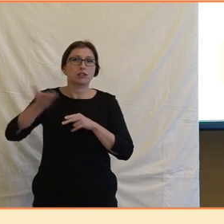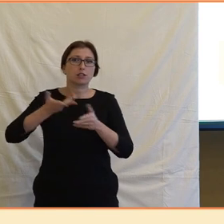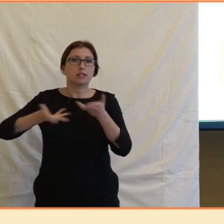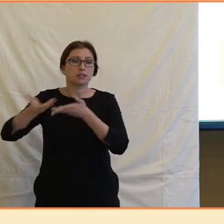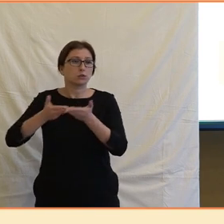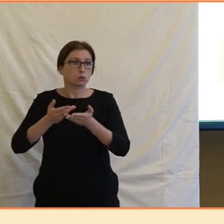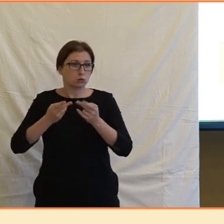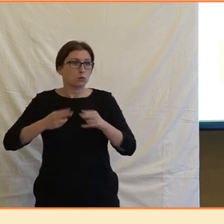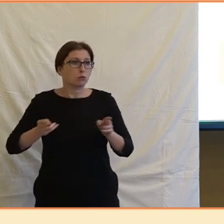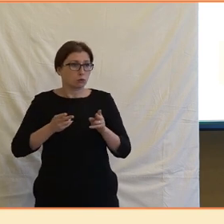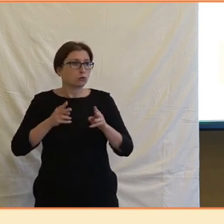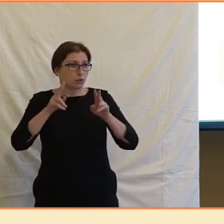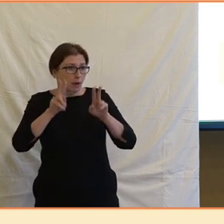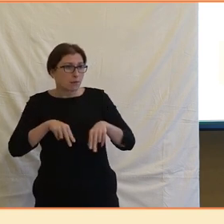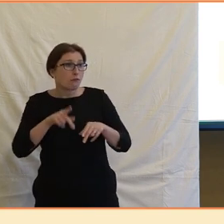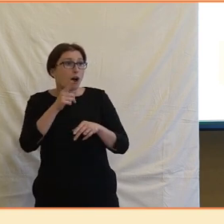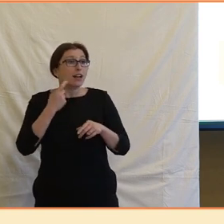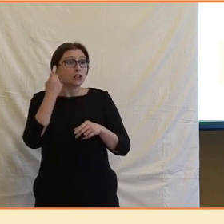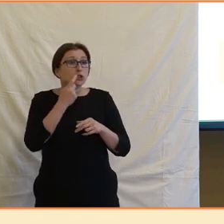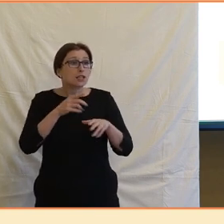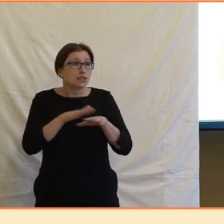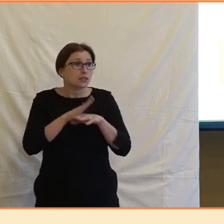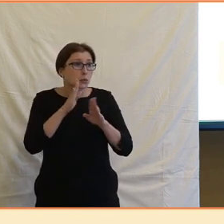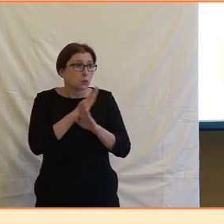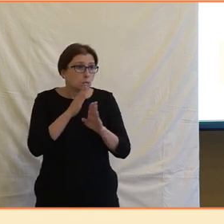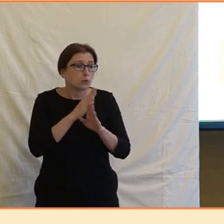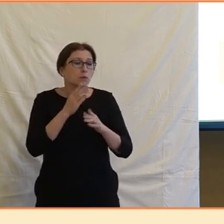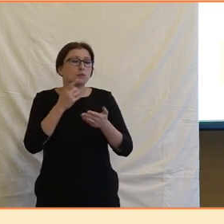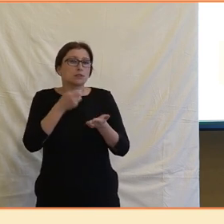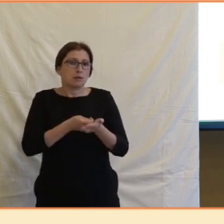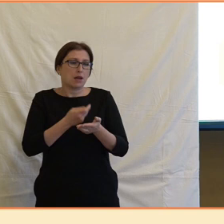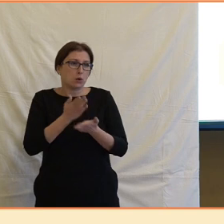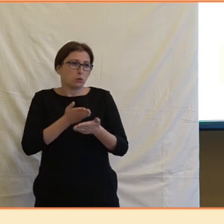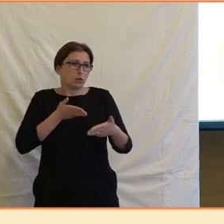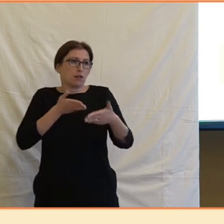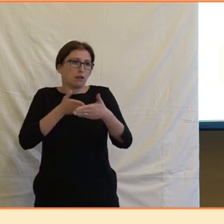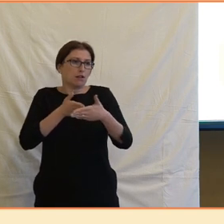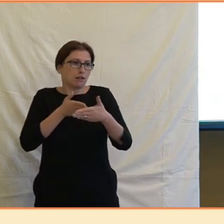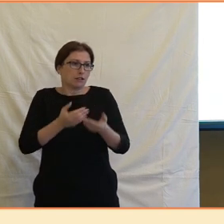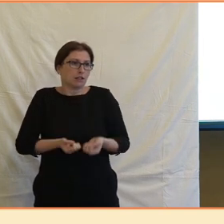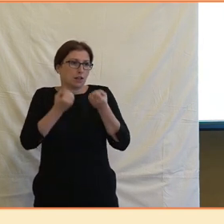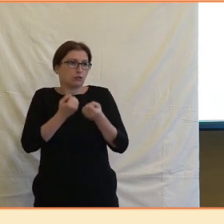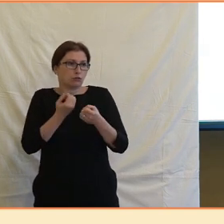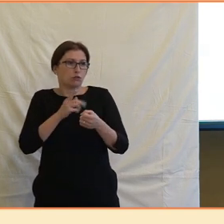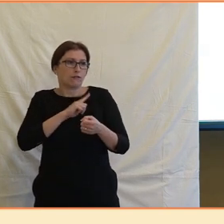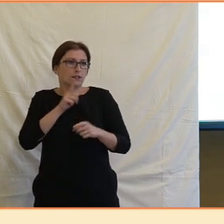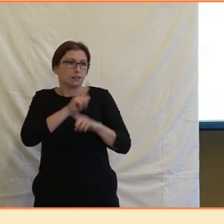diskuze zasahovat více, i když nejsou na sociálních sítích, což se mi tady nepotvrdilo z těch dat.